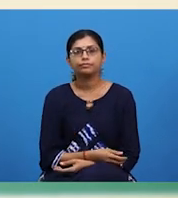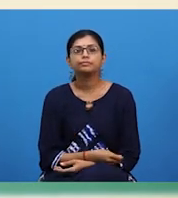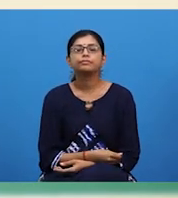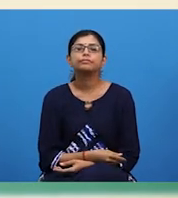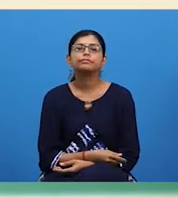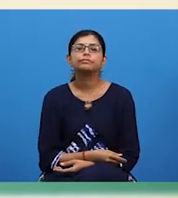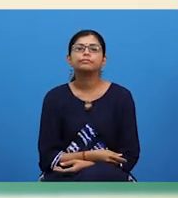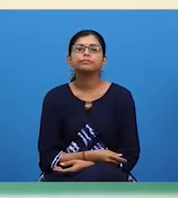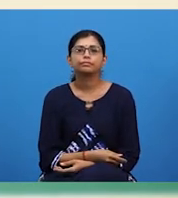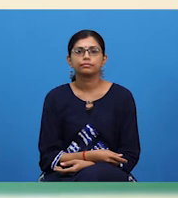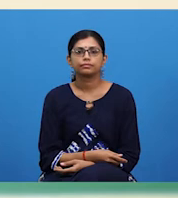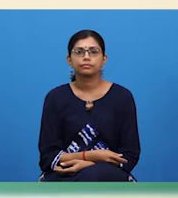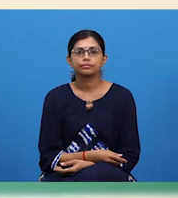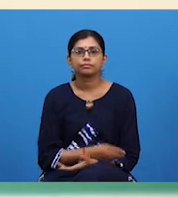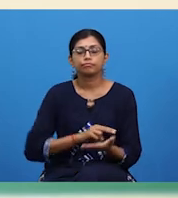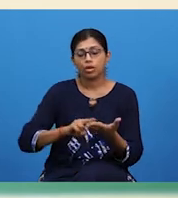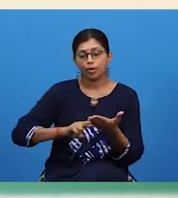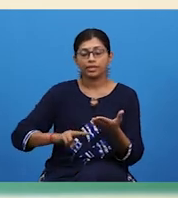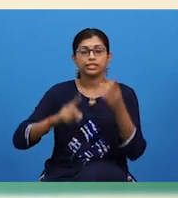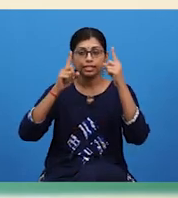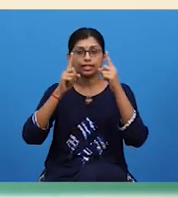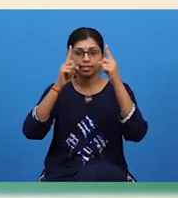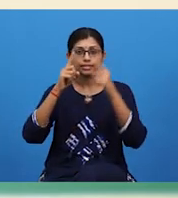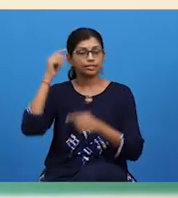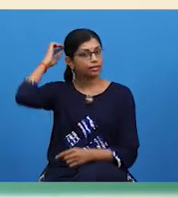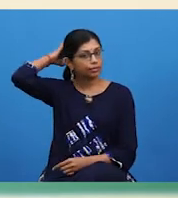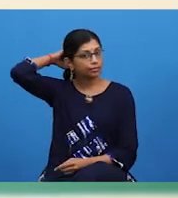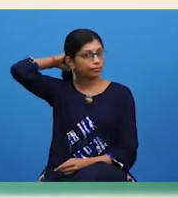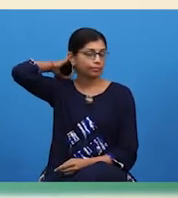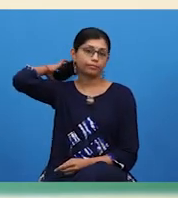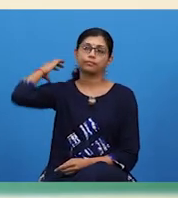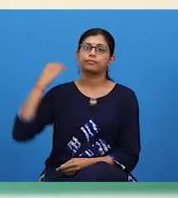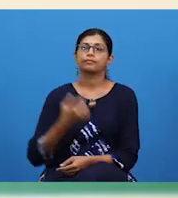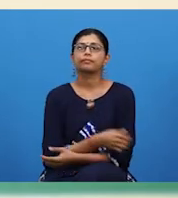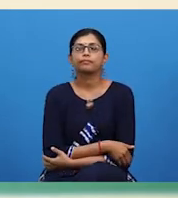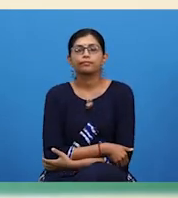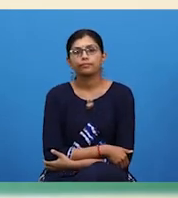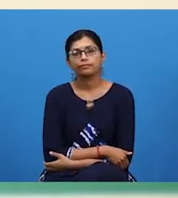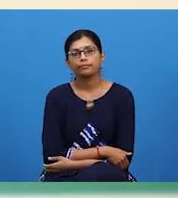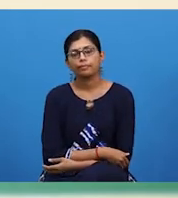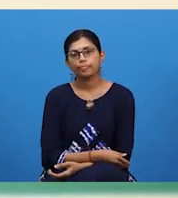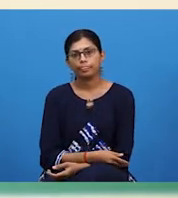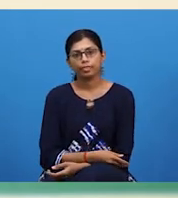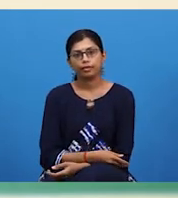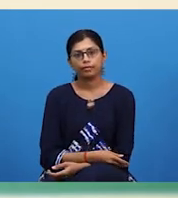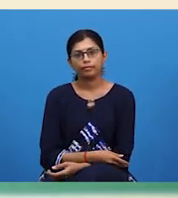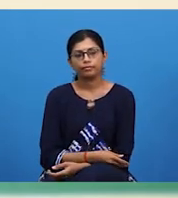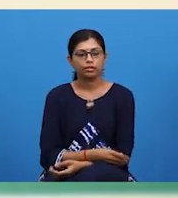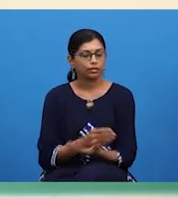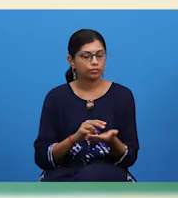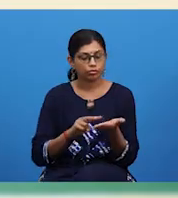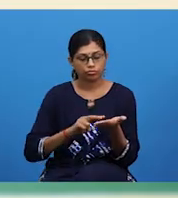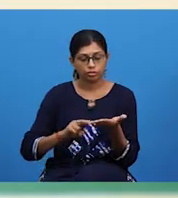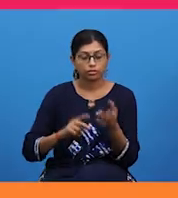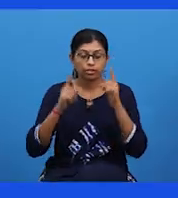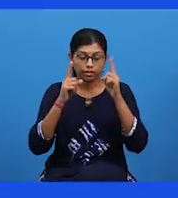kita akan membuat satu aktiviti mengkaji pengirapan glukosa melalui